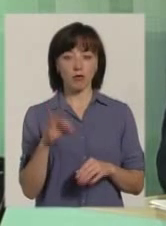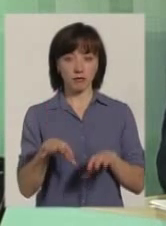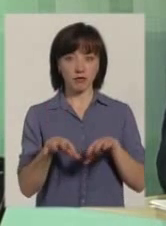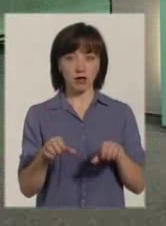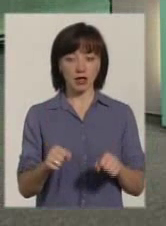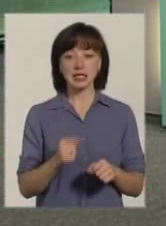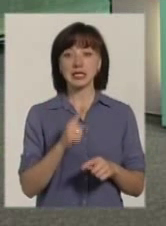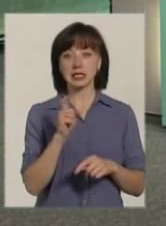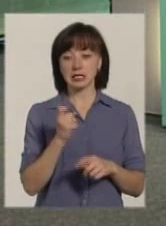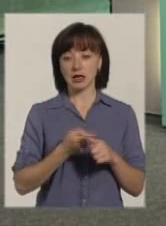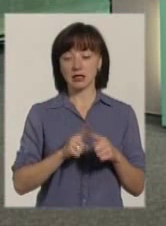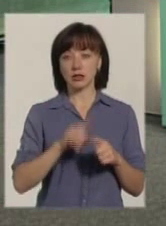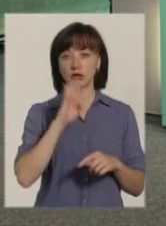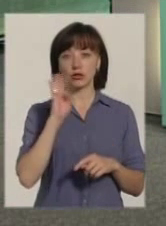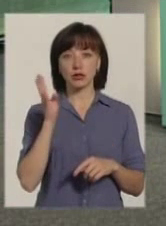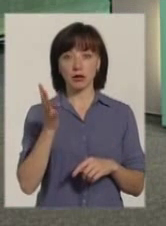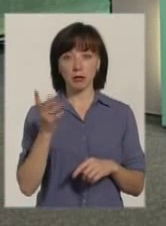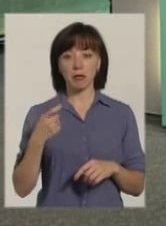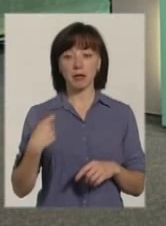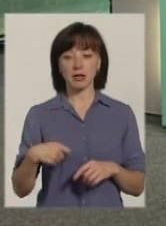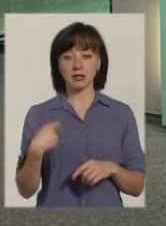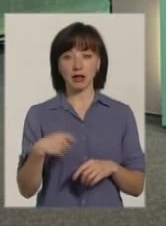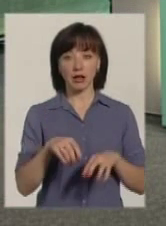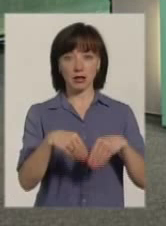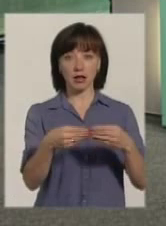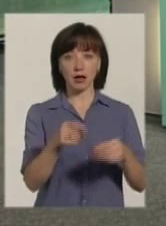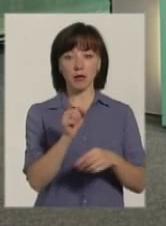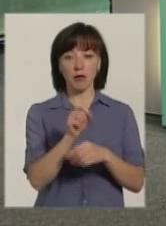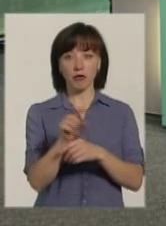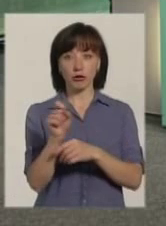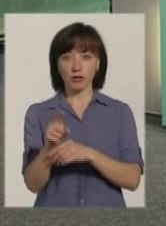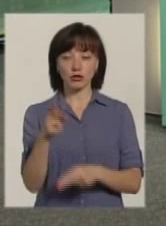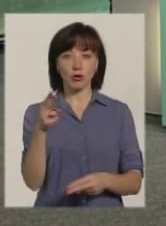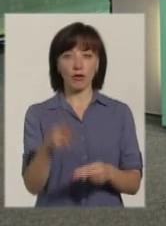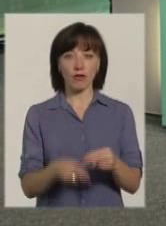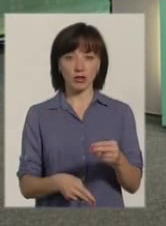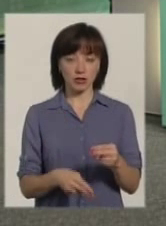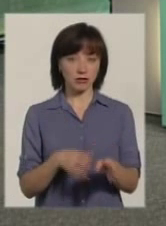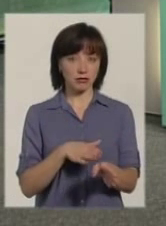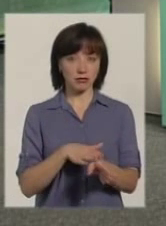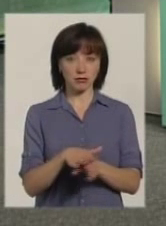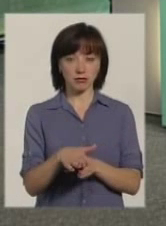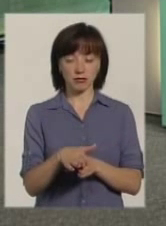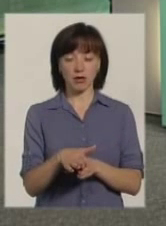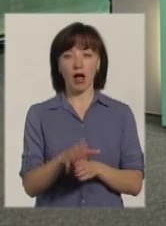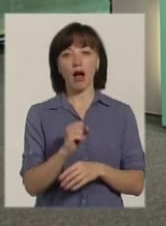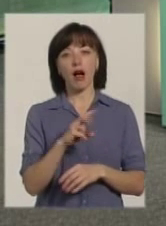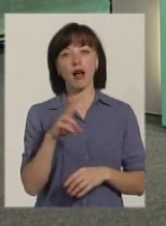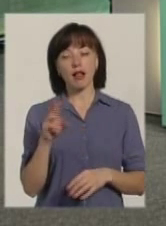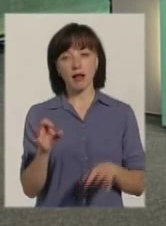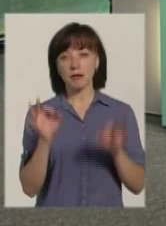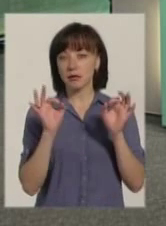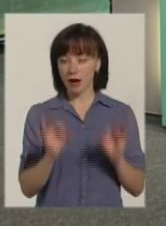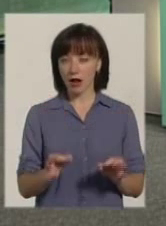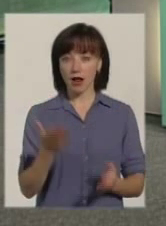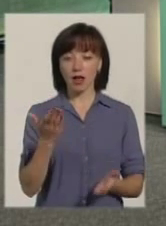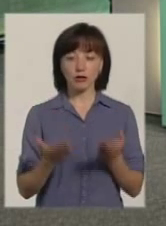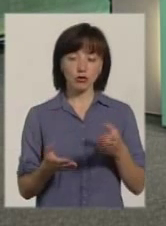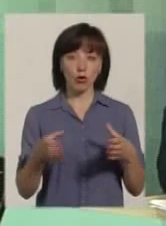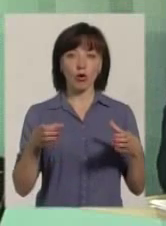Олексійович, як президент, який делегує повноваження, довершить цю справу до повного завершення. Але є логічним, якщо